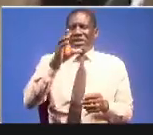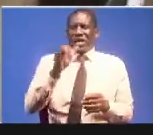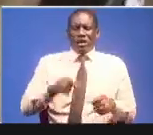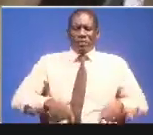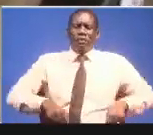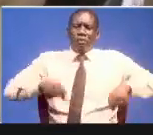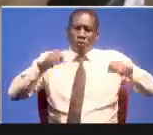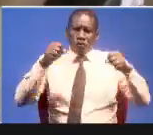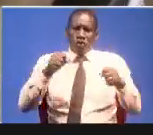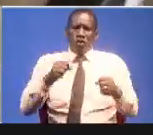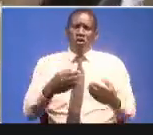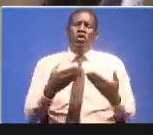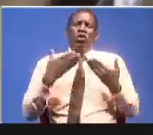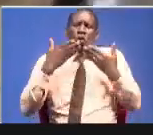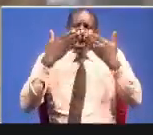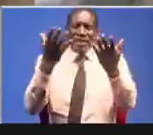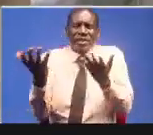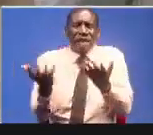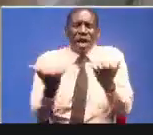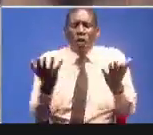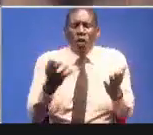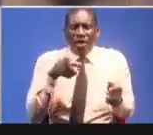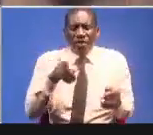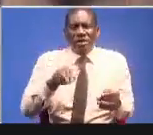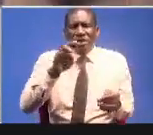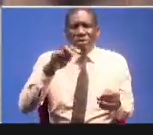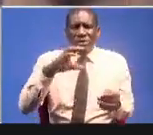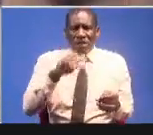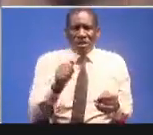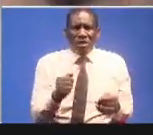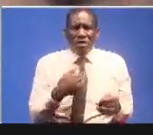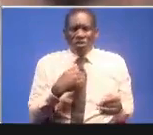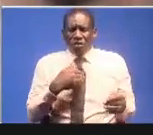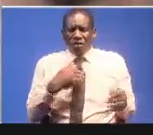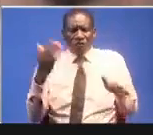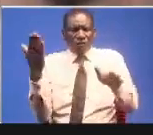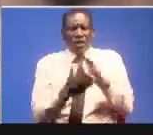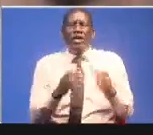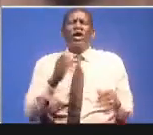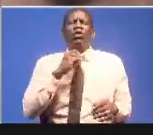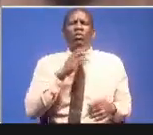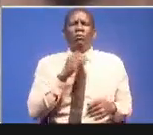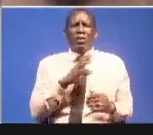Amin Mohamed kujibu aliko kiongozi huyo. We have filed a petition